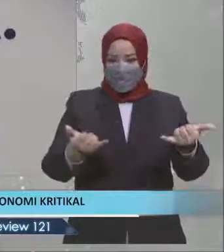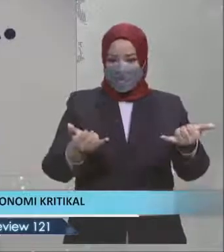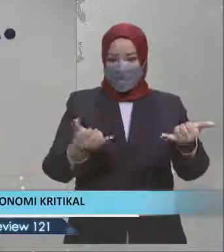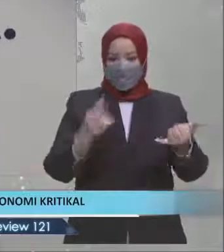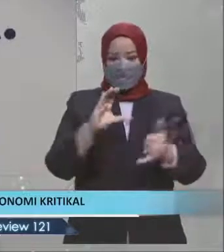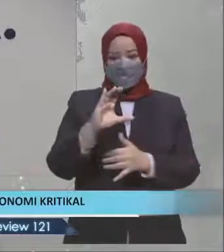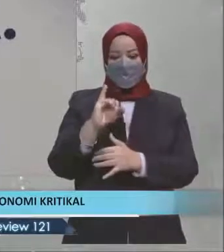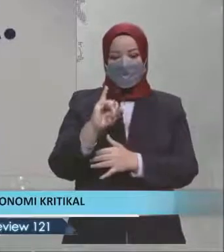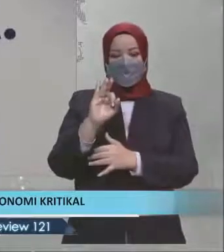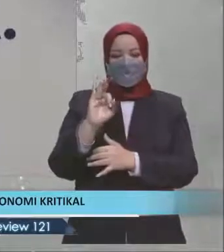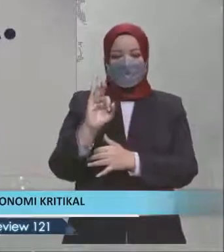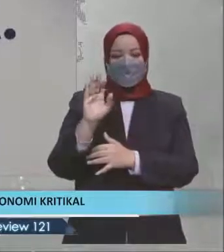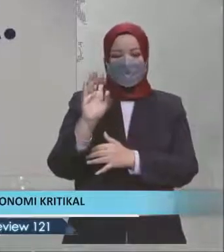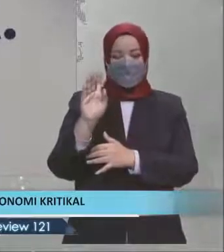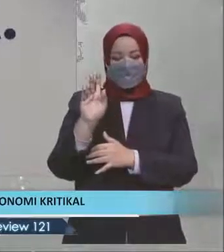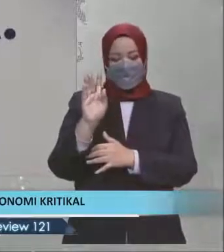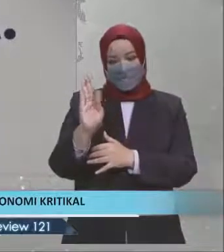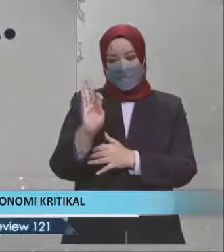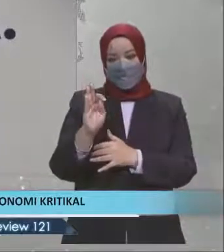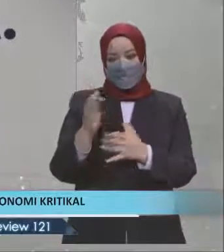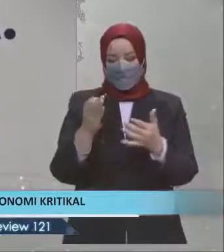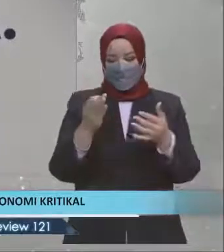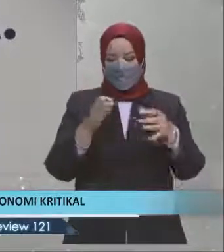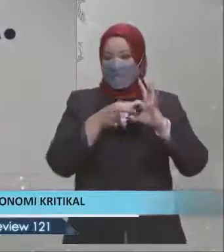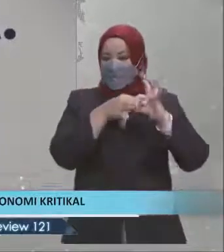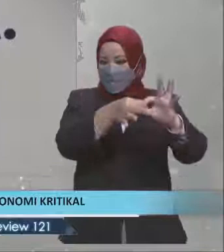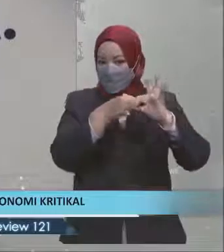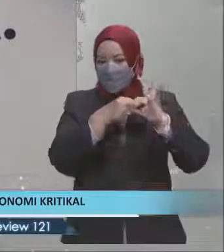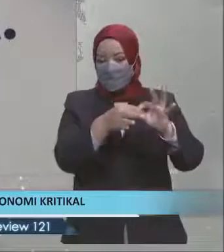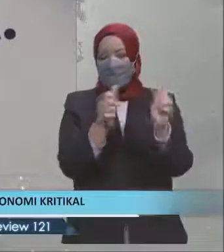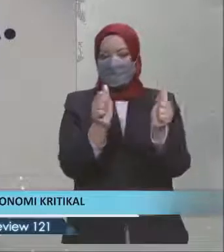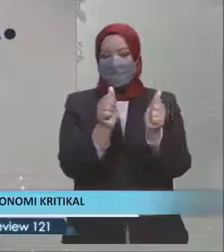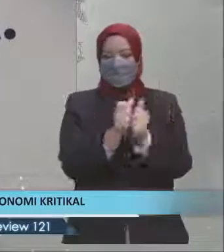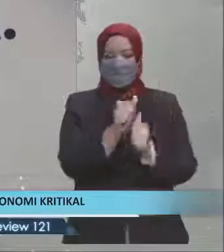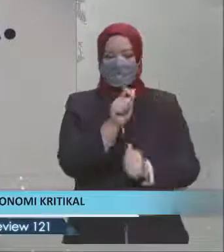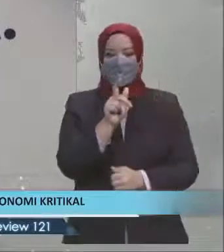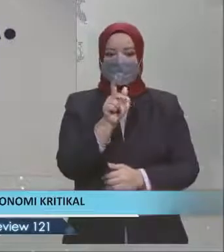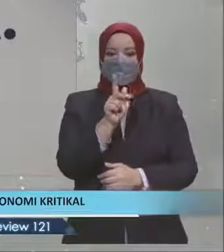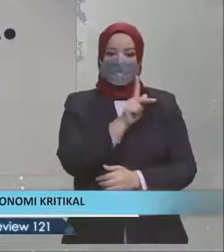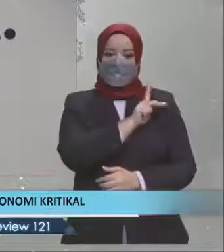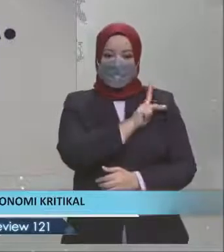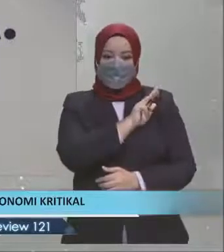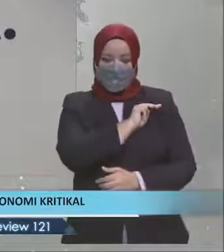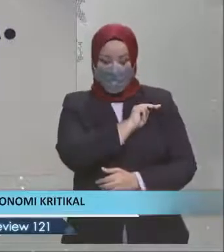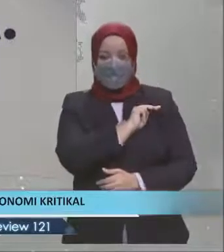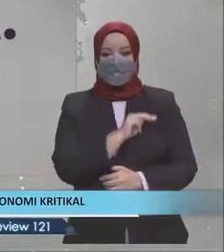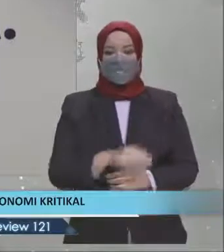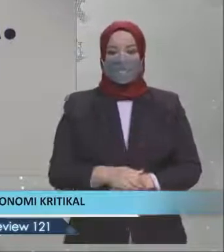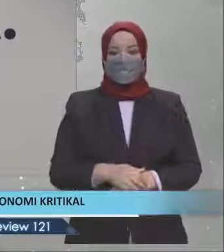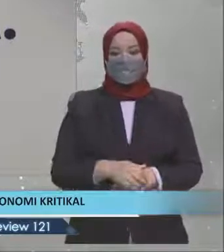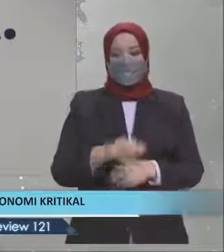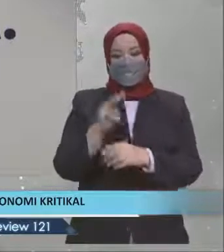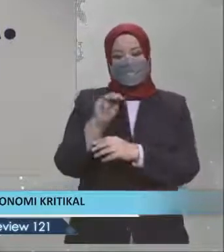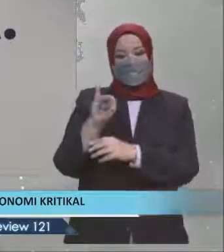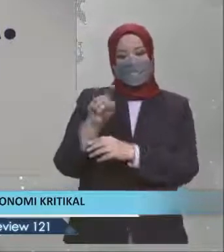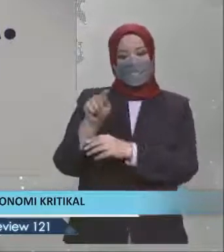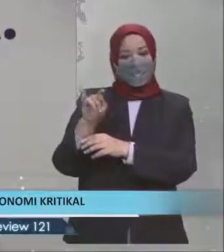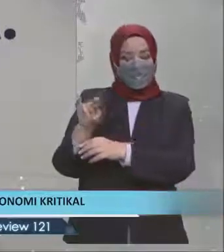pihak CITF sedang bekerjasama dengan kementerian-kementerian seperti